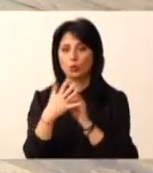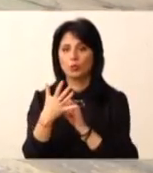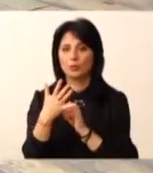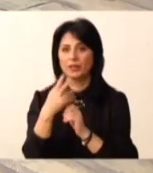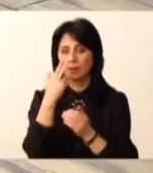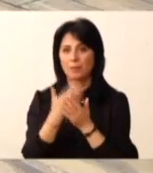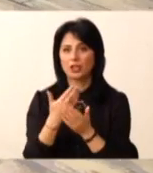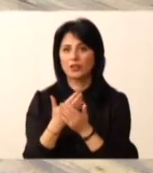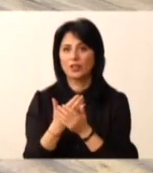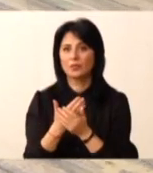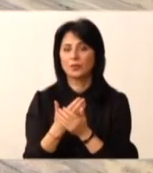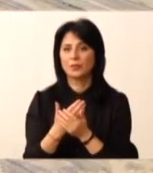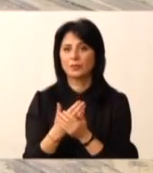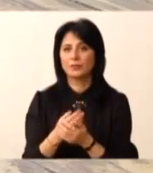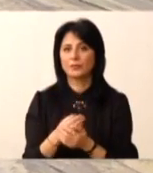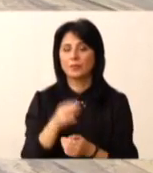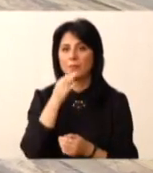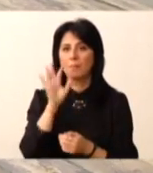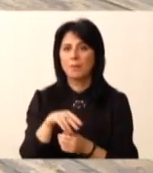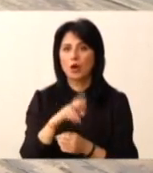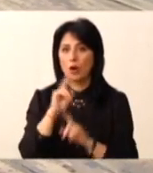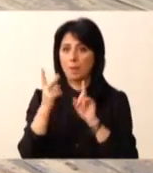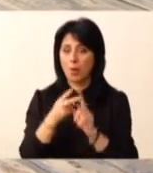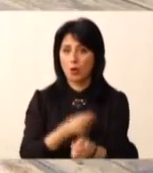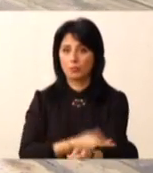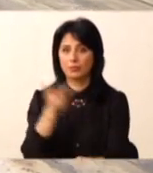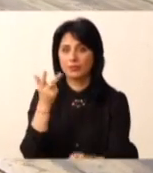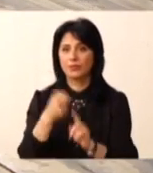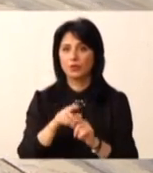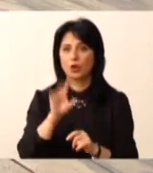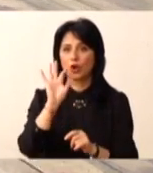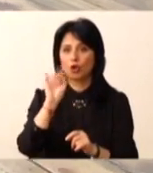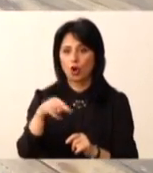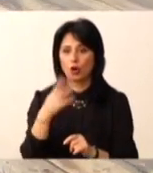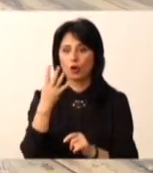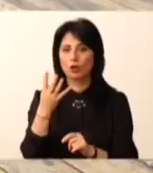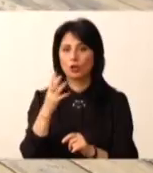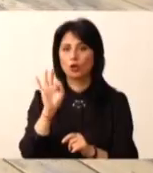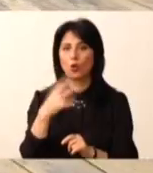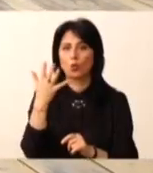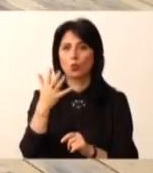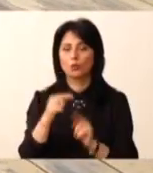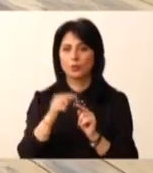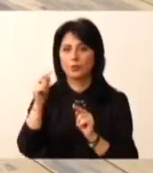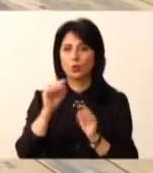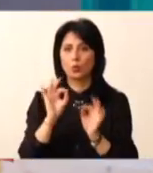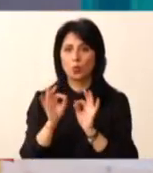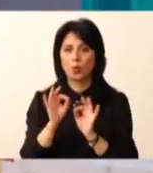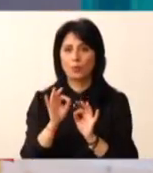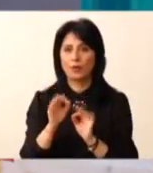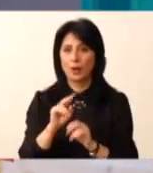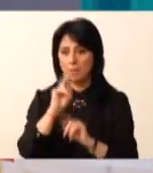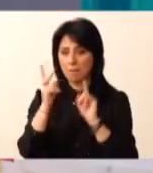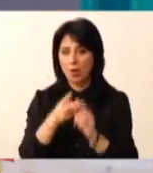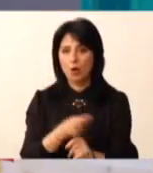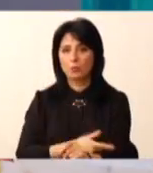0.15 მაჩვენებელი. და მე მეორეთ რო გავიკეთე, ეს 0.3-დან 4.5-ამდეა მქონდა, ხო, ნორმა. და